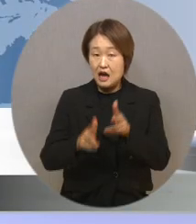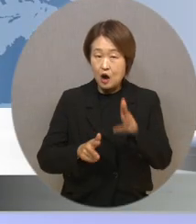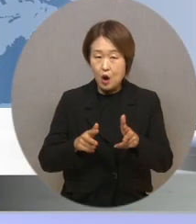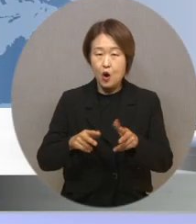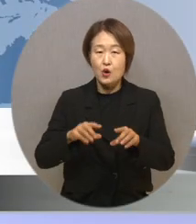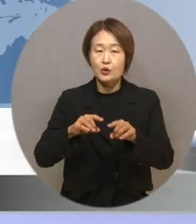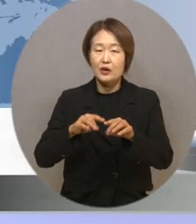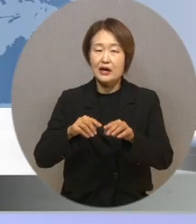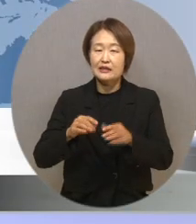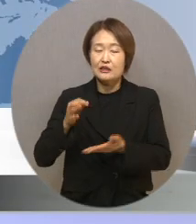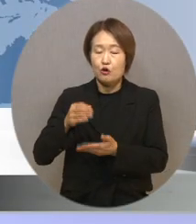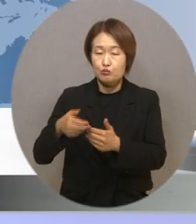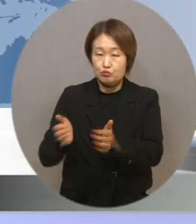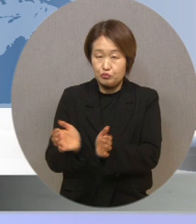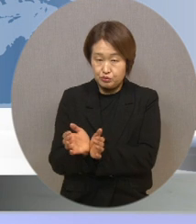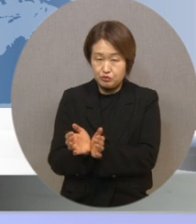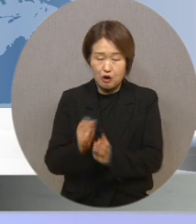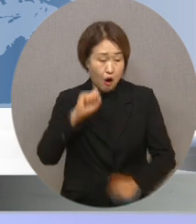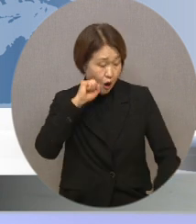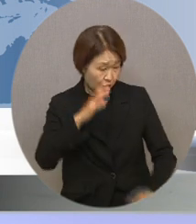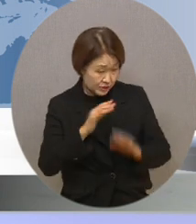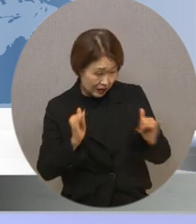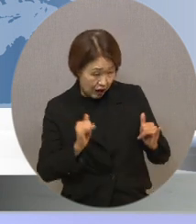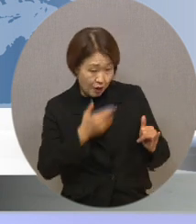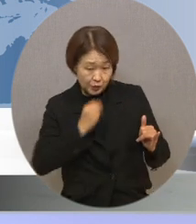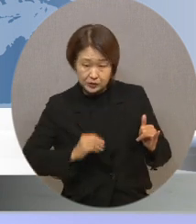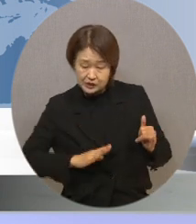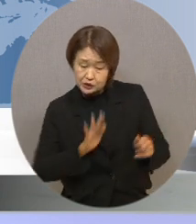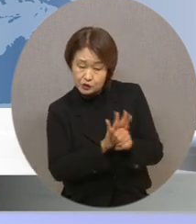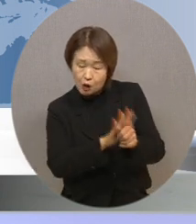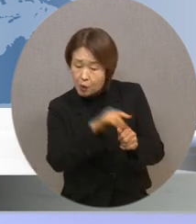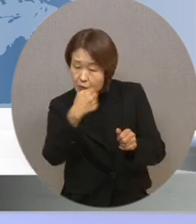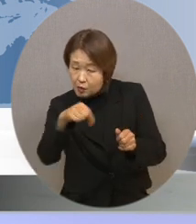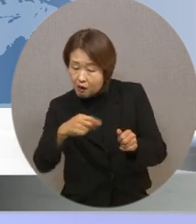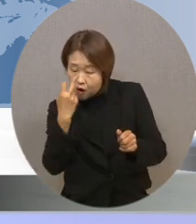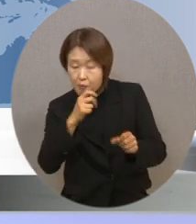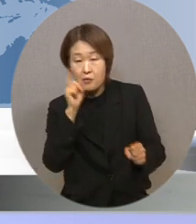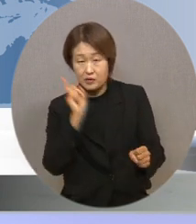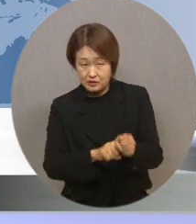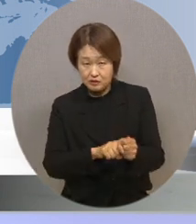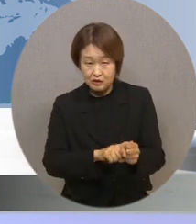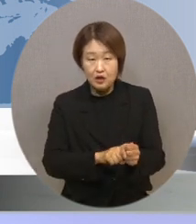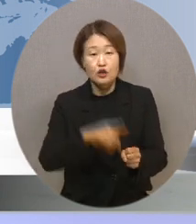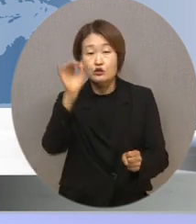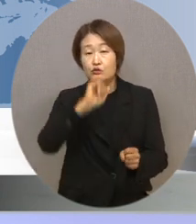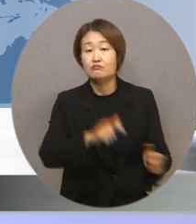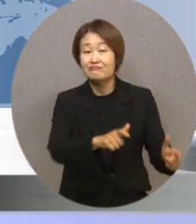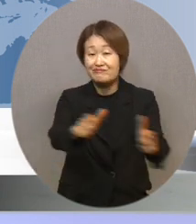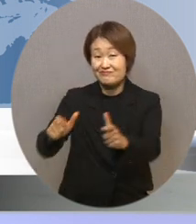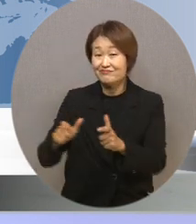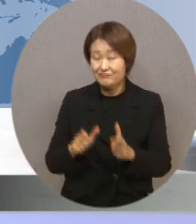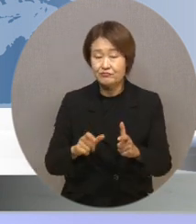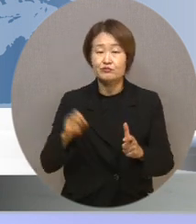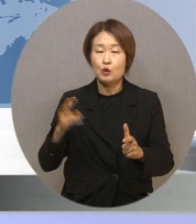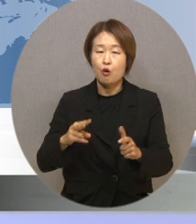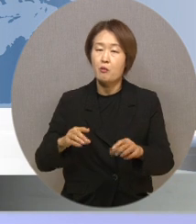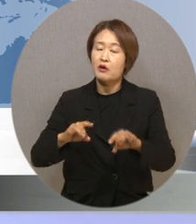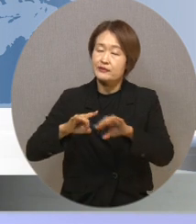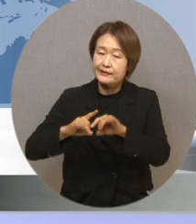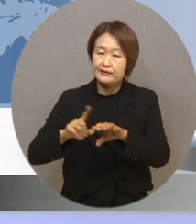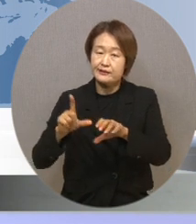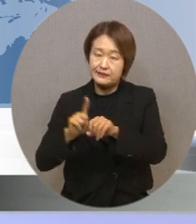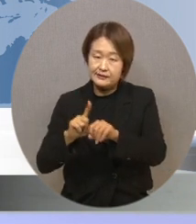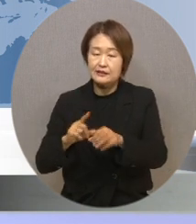산업통상자원부가 취약계층의 에너지 복지 지원 현황을 점검하고자 전국 17개 광역자치단체와 에너지